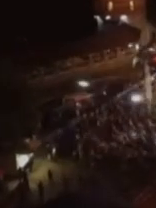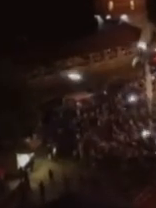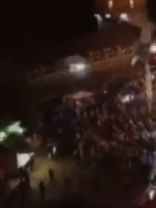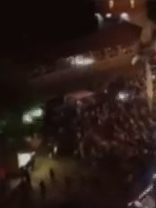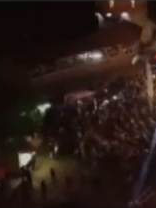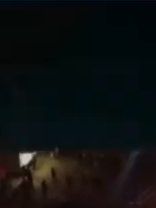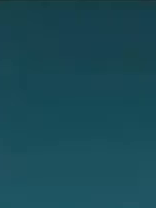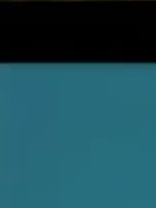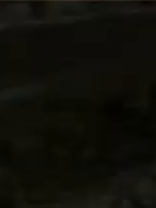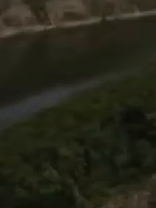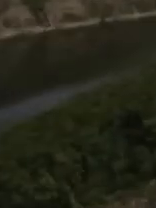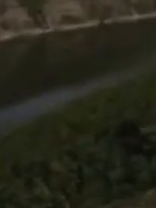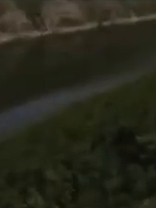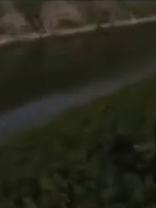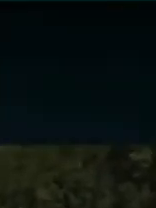Музика